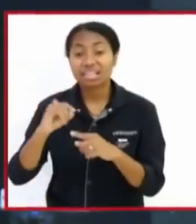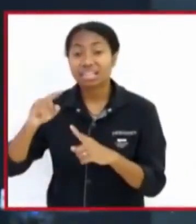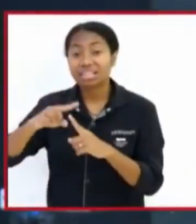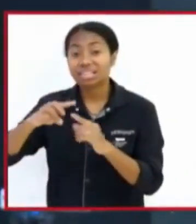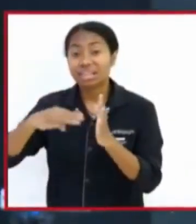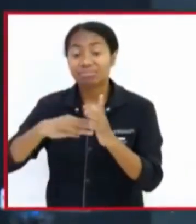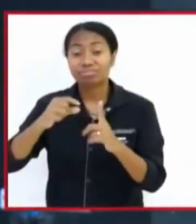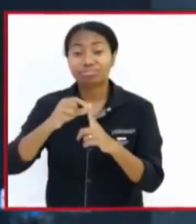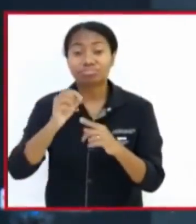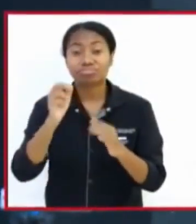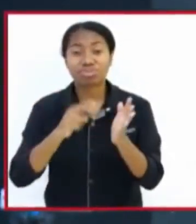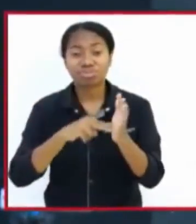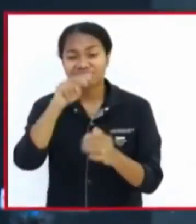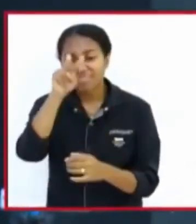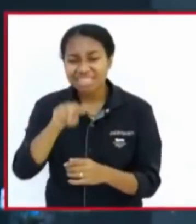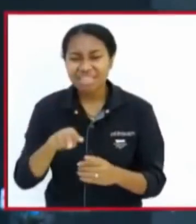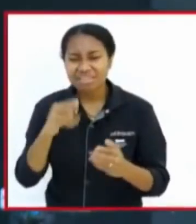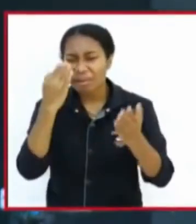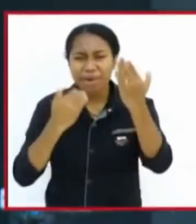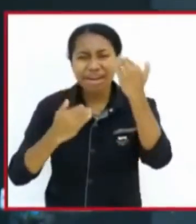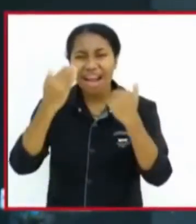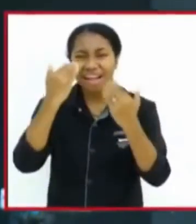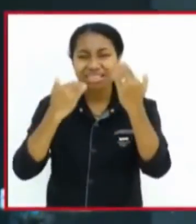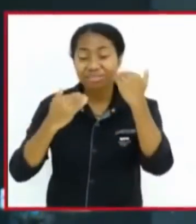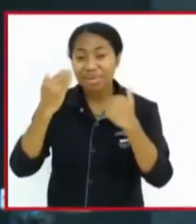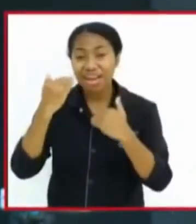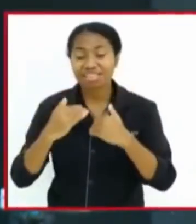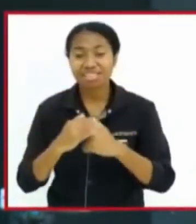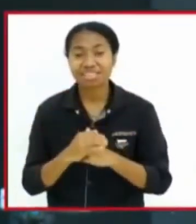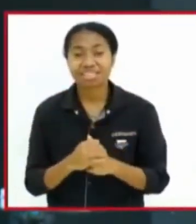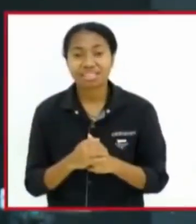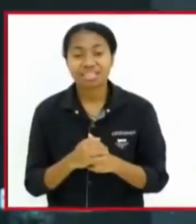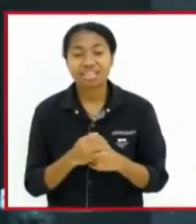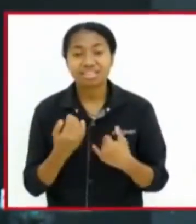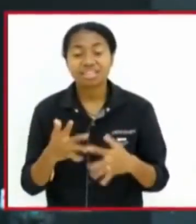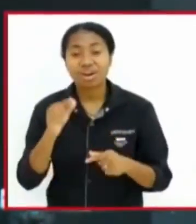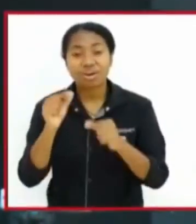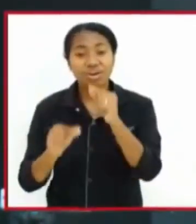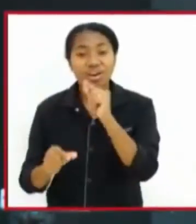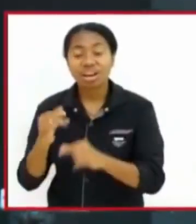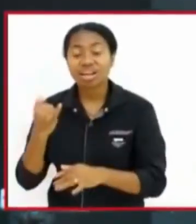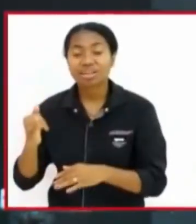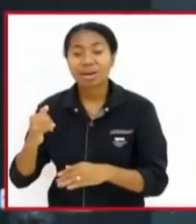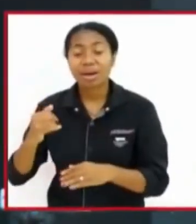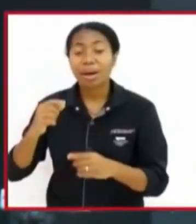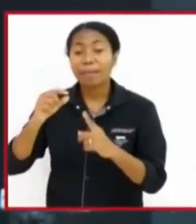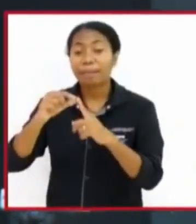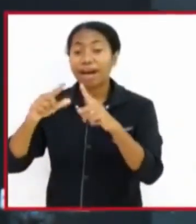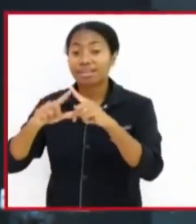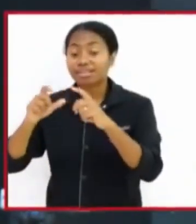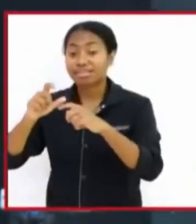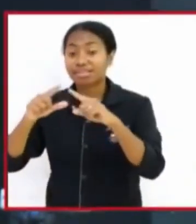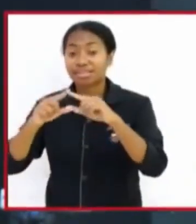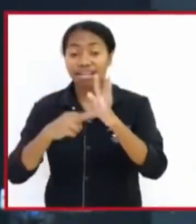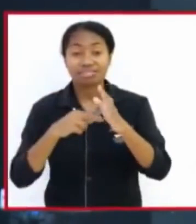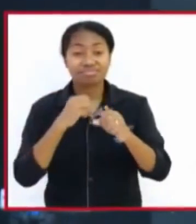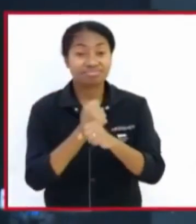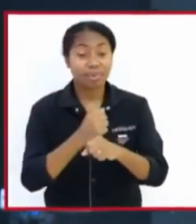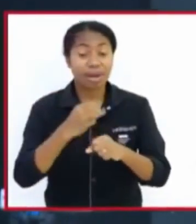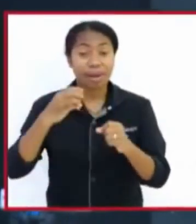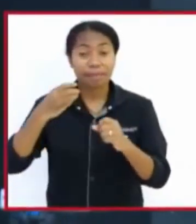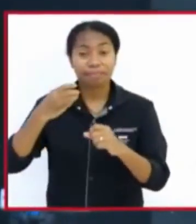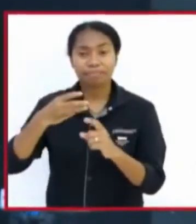ratapan menangis sehingga disana sementara yang lain memasang bendera Israel di tembok